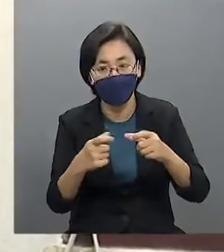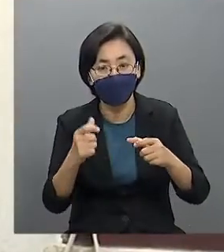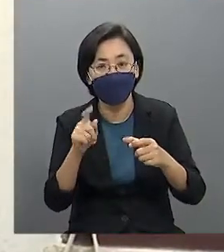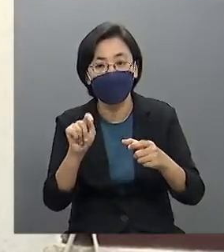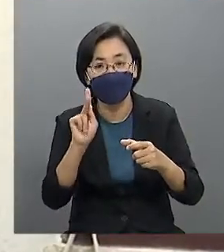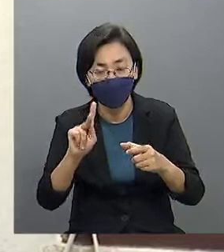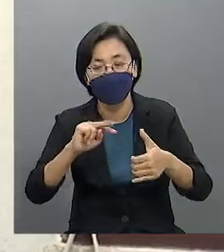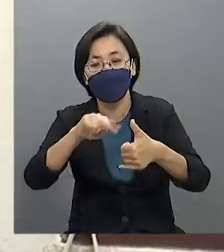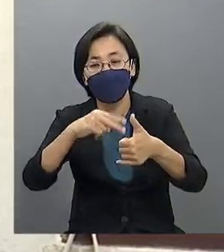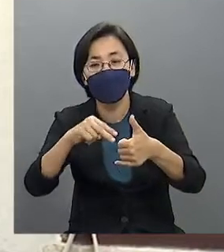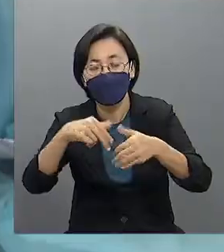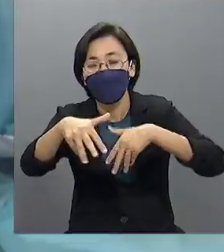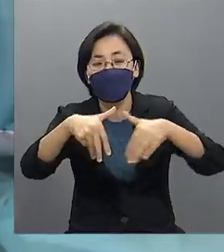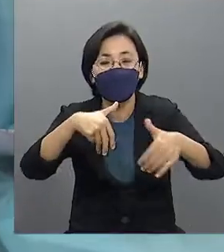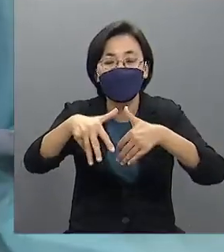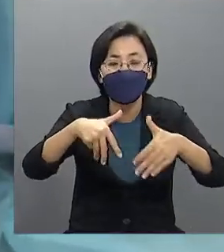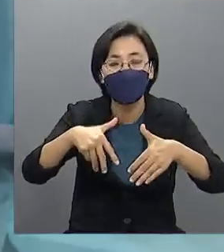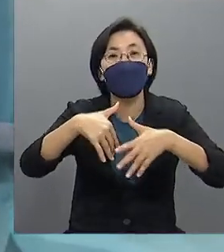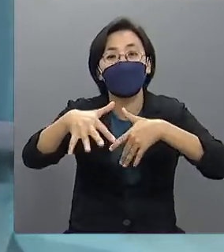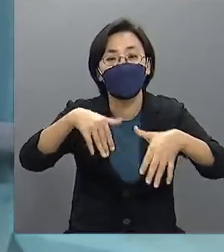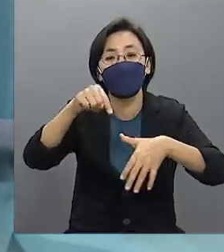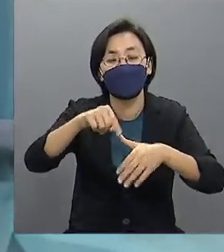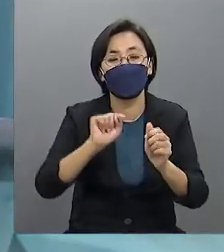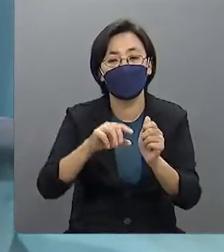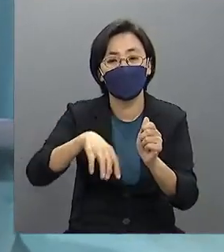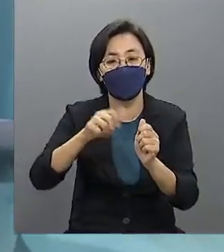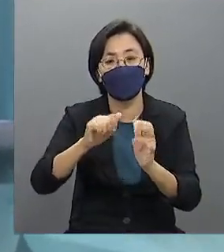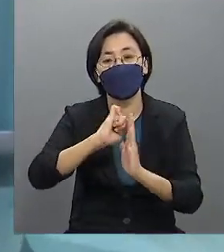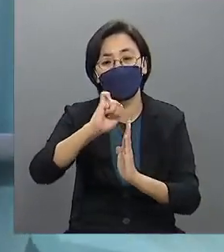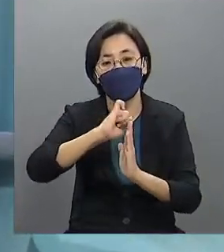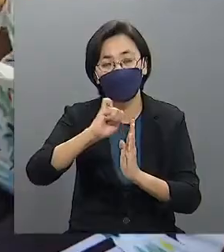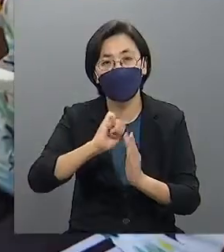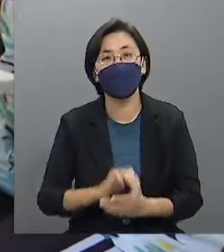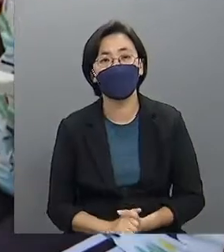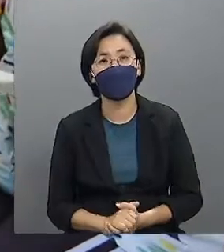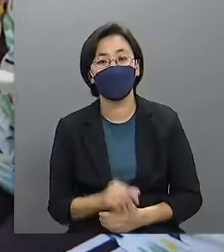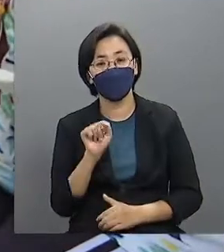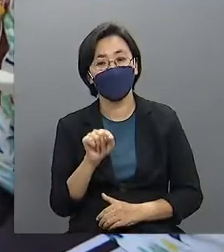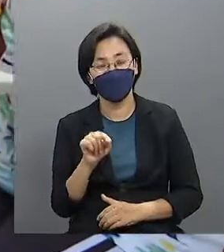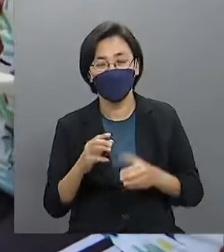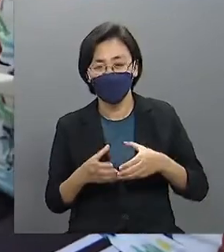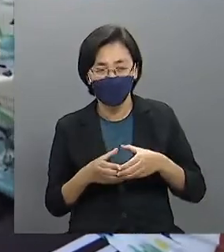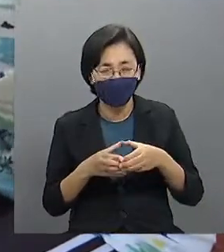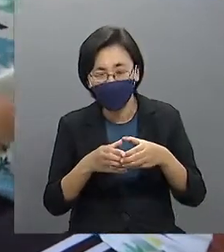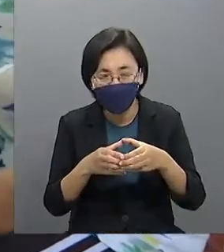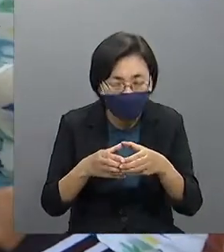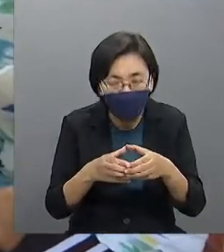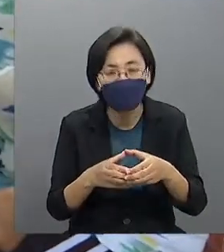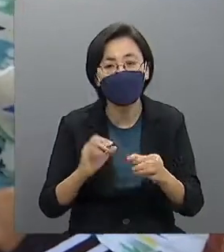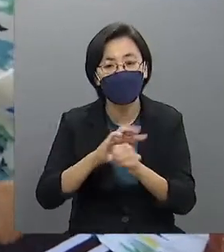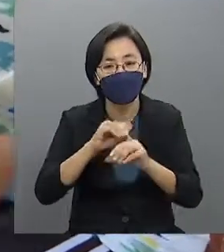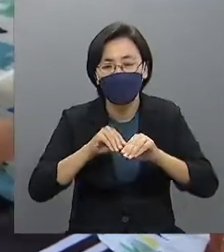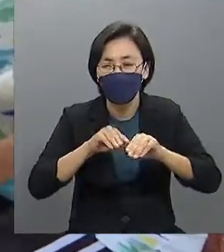ชนในชุมชนบ้านเด่นอำเภอเมืองเชียงใหม่ซึ่งเป็นปฏิบัติการป้องกันการแพร่ระบาดของเชื้อโควิด -19 เชิงรุ